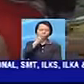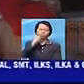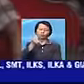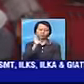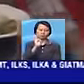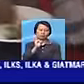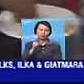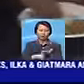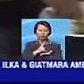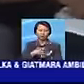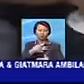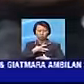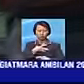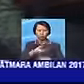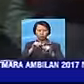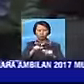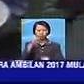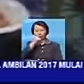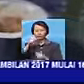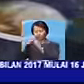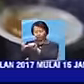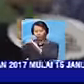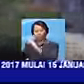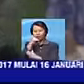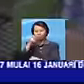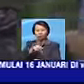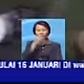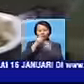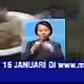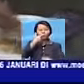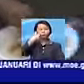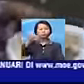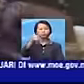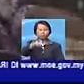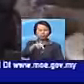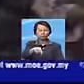Dan kadang-kadang dia kata suka di sini daripada duduk di rumah kerana masakan